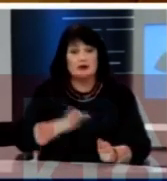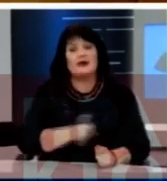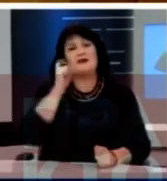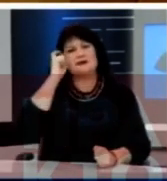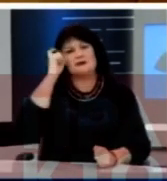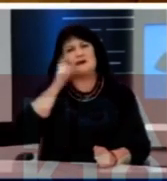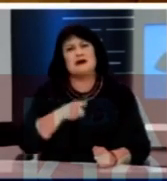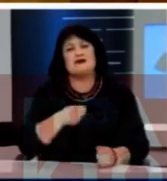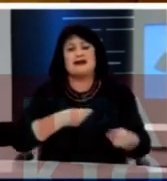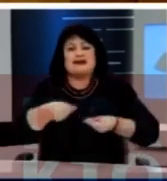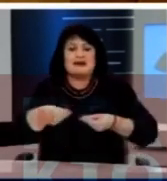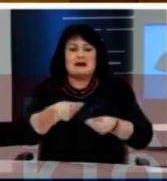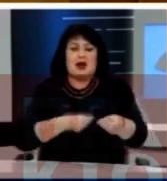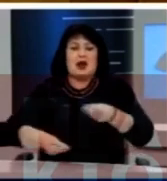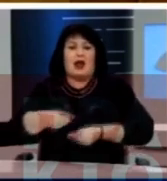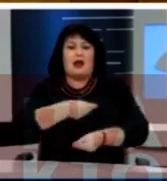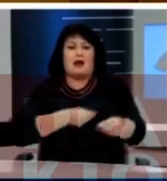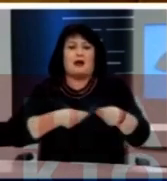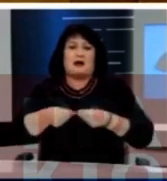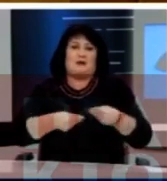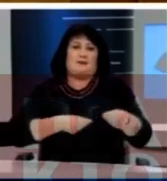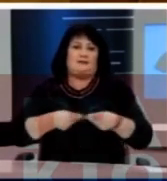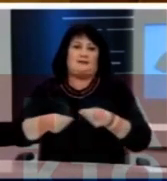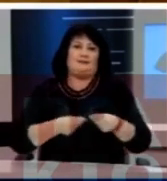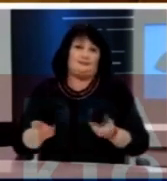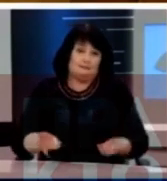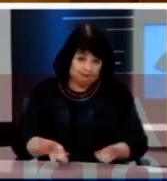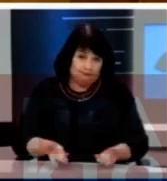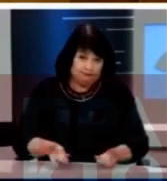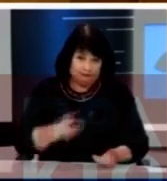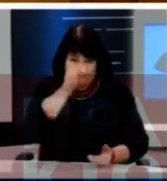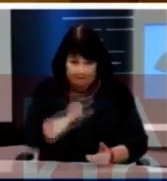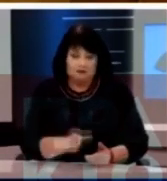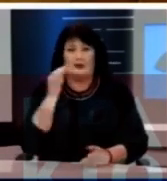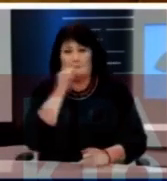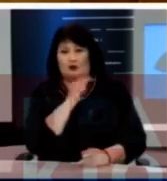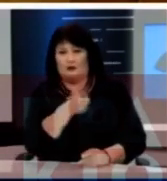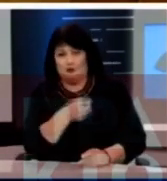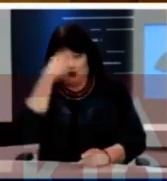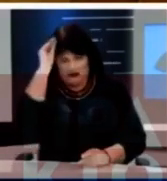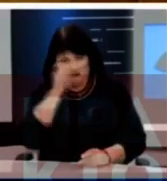καθένας. Συναλλαγή μεσολάβησε. Τόσο ανάμεσα στον κύριο Τσίπρα.